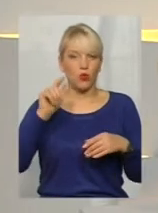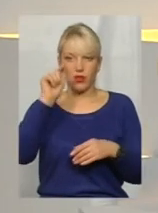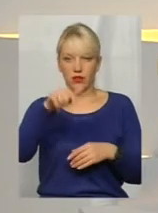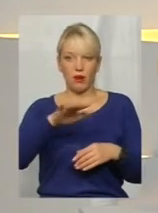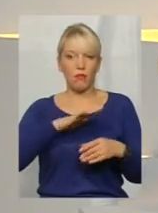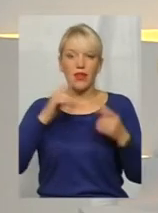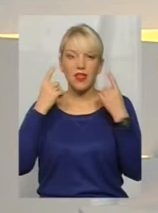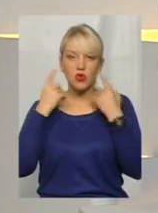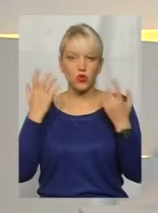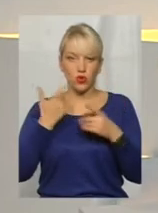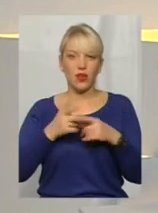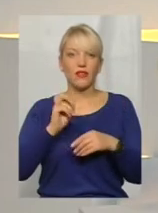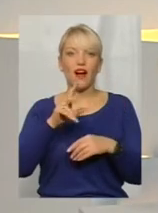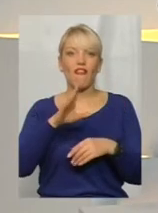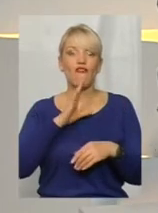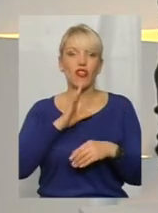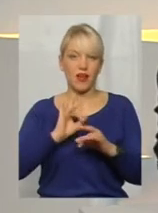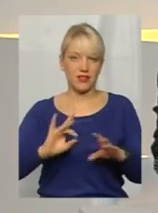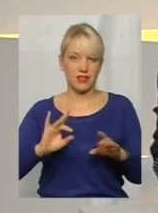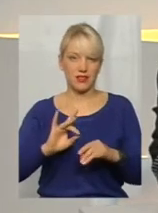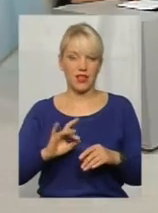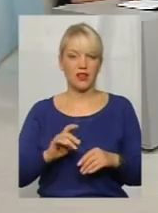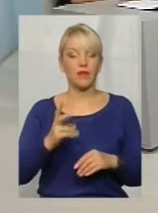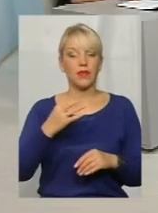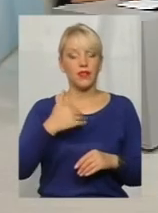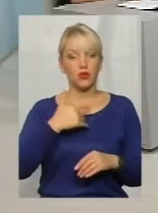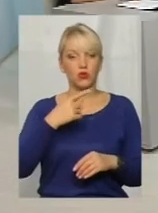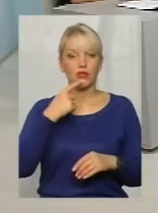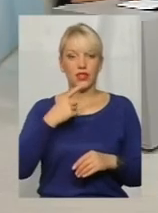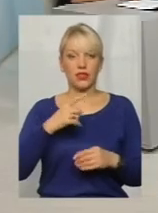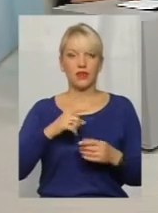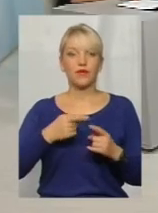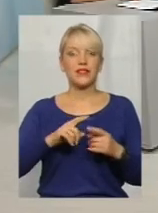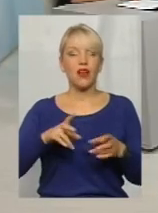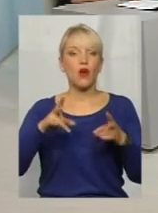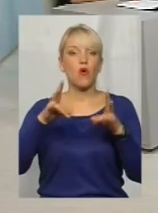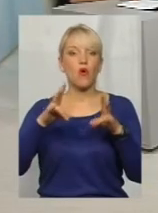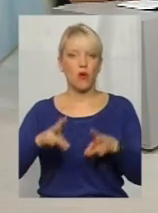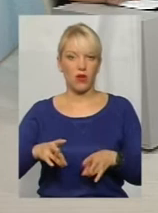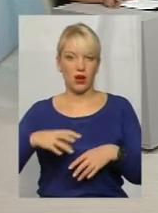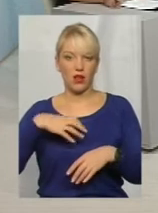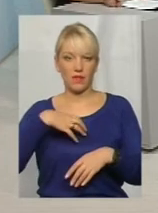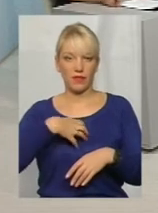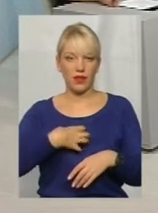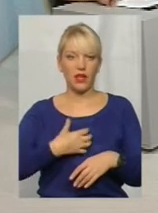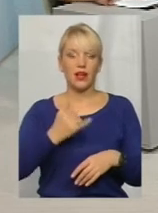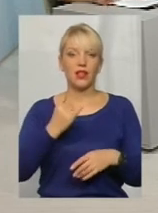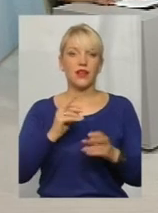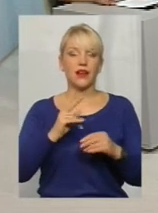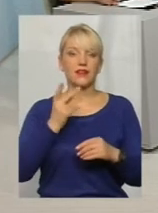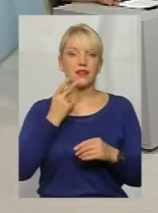би бути в ідеалі? Ви просто скажіть, як мало би бути в ідеалі? Слідуючи. Так, це горе, це велике горе. І як